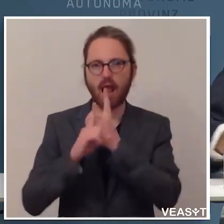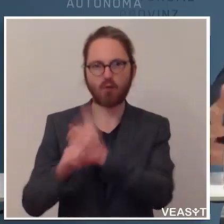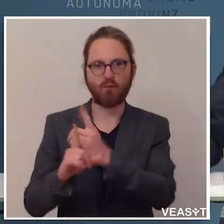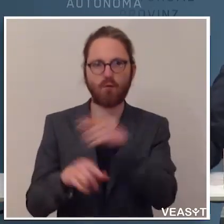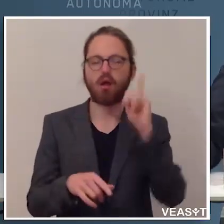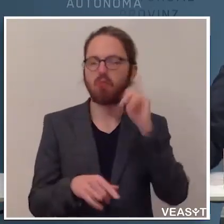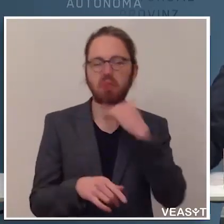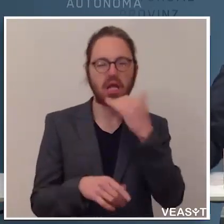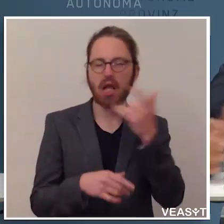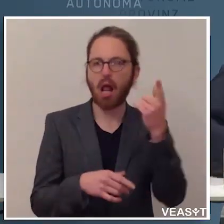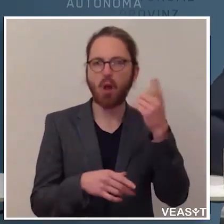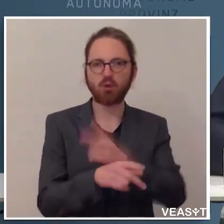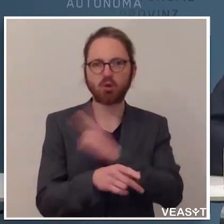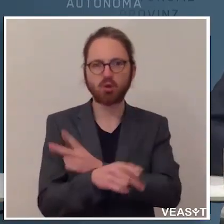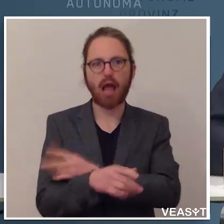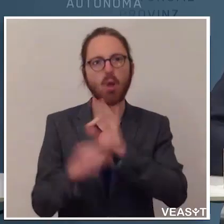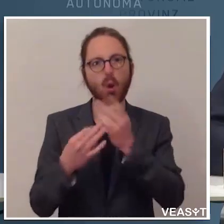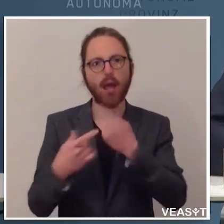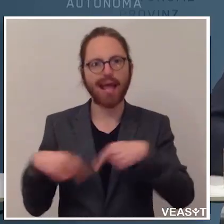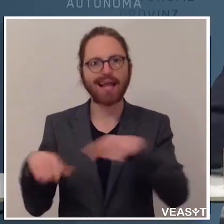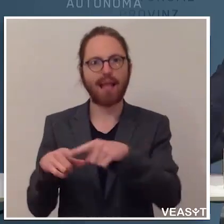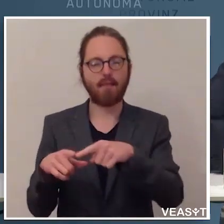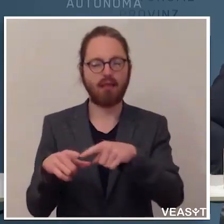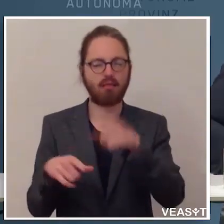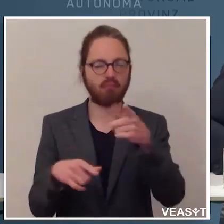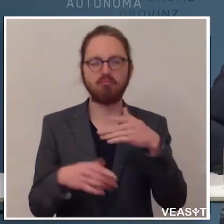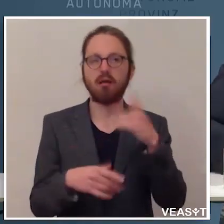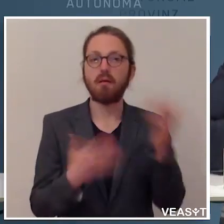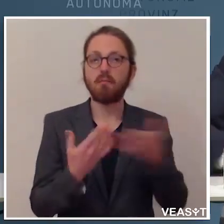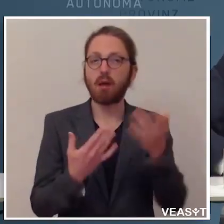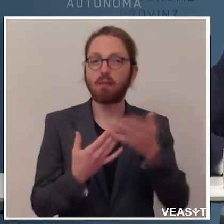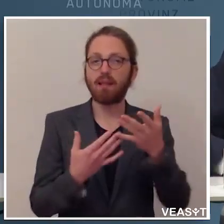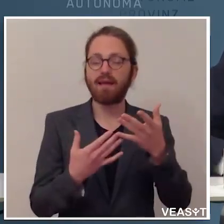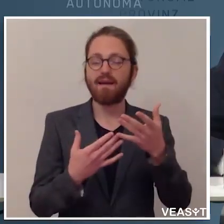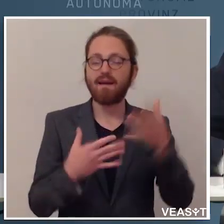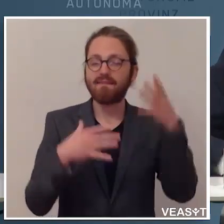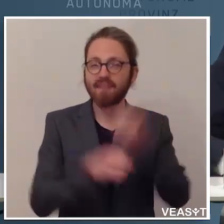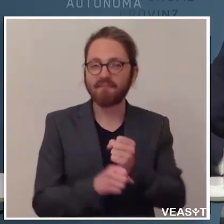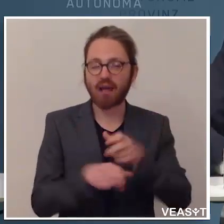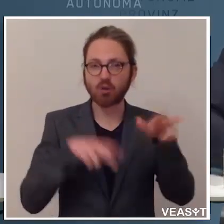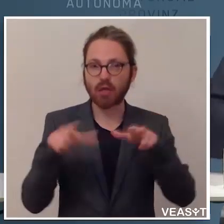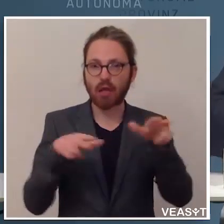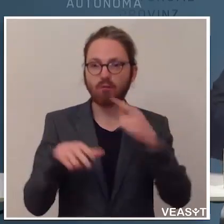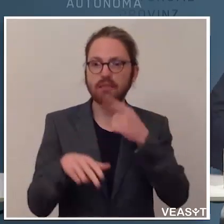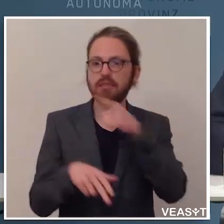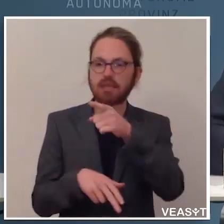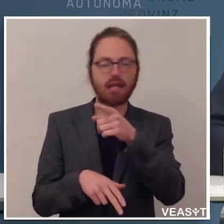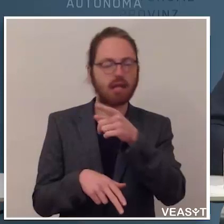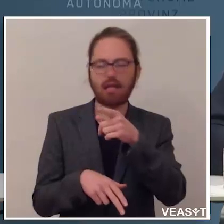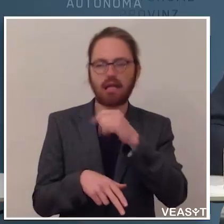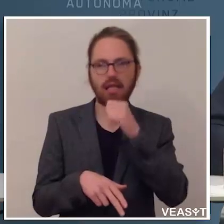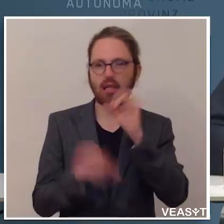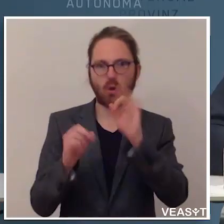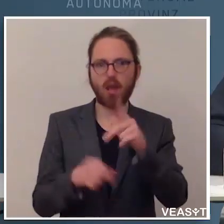Verfassungsgerichtshof dann feststellen würde, da hat Südtirol die Kompetenz überschritten, dann würden ab diesem Moment natürlich die Ordnungskräfte die Einhaltung dieses Gesetzes nicht mehr